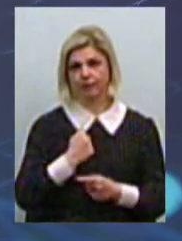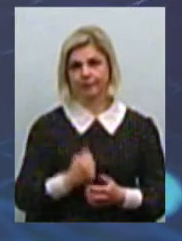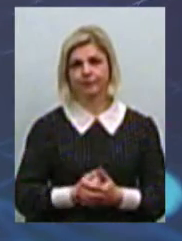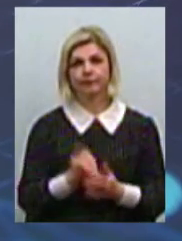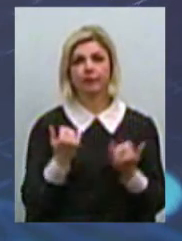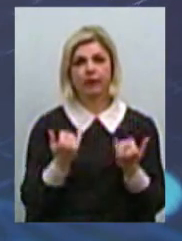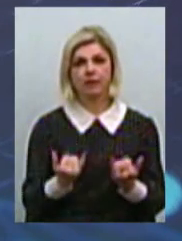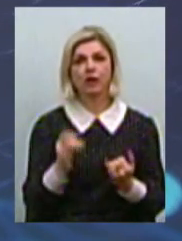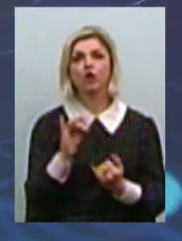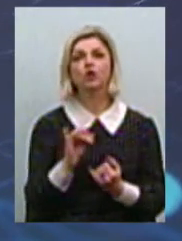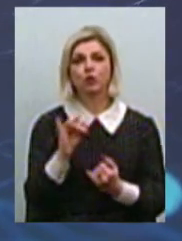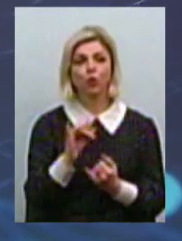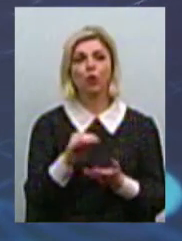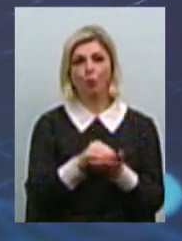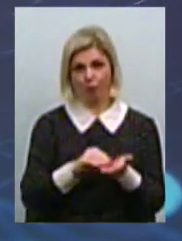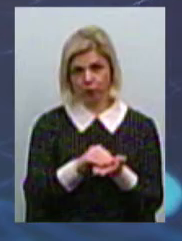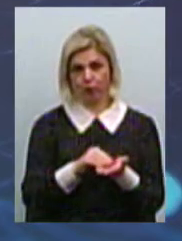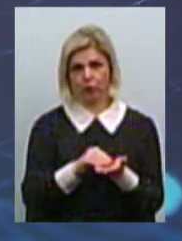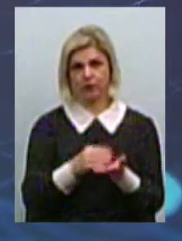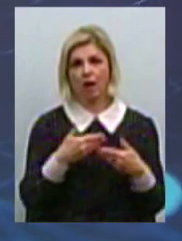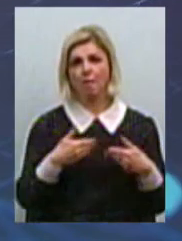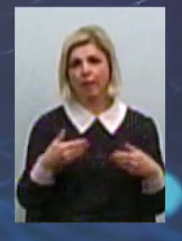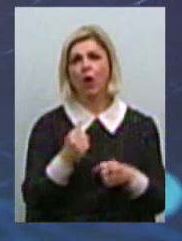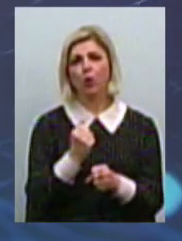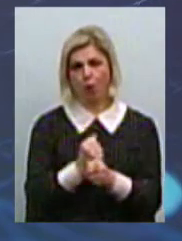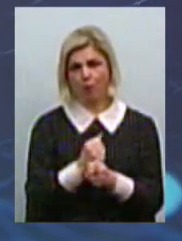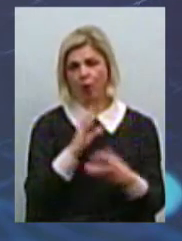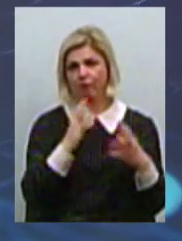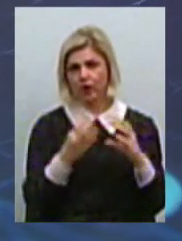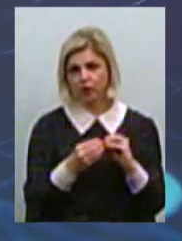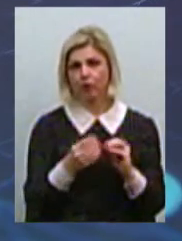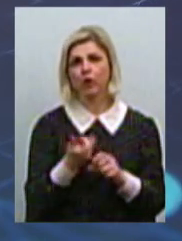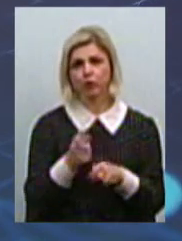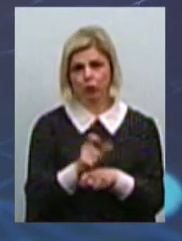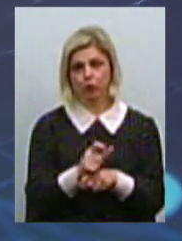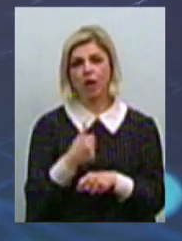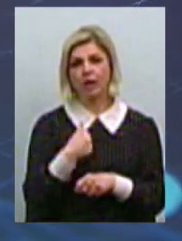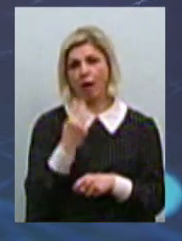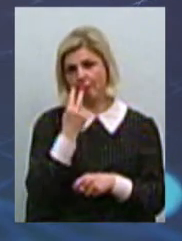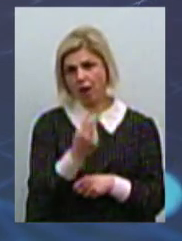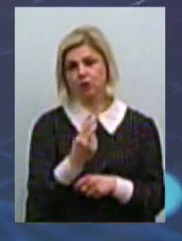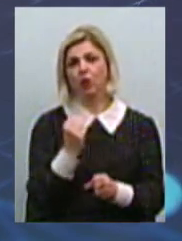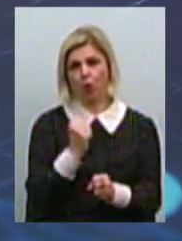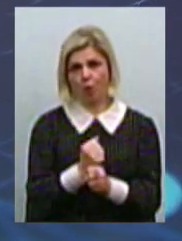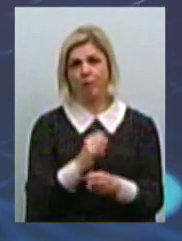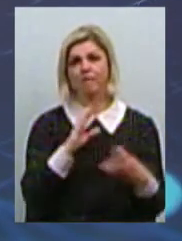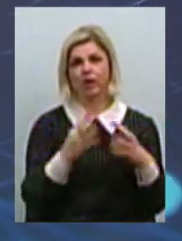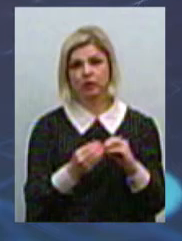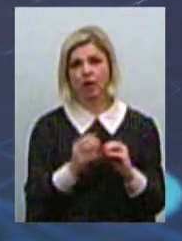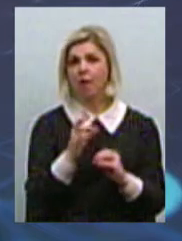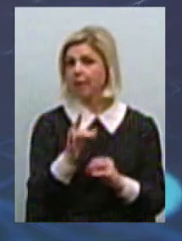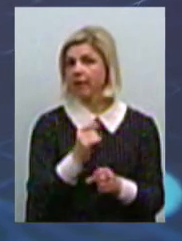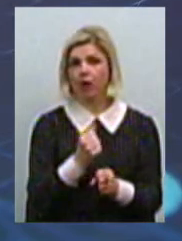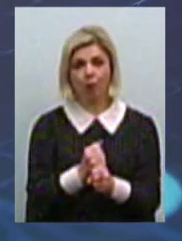На превеликий жаль, зараз історія повторюється. Ми робимо висновки, друже. Я бачу це, ми робимо висновки. Тому що якби ми не робили цих висновків,